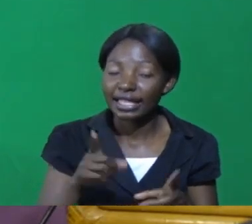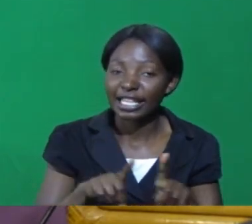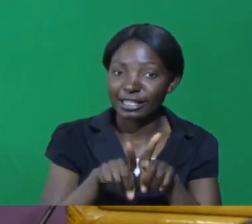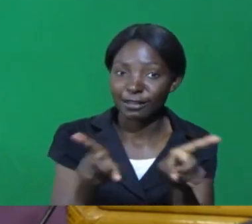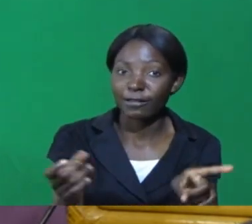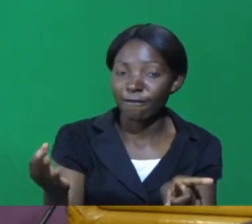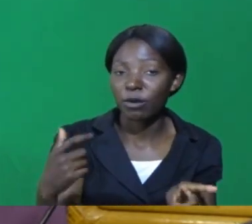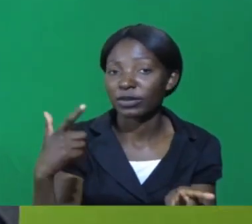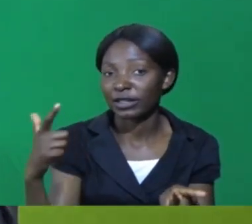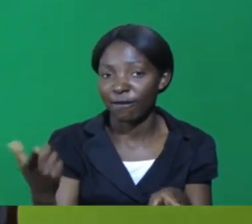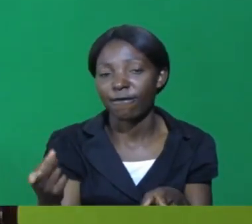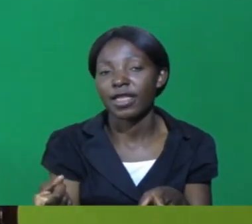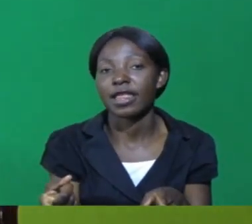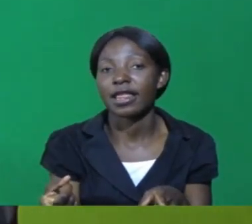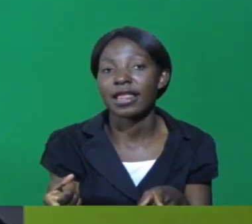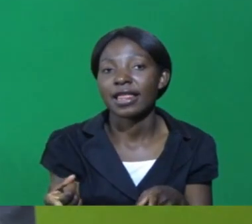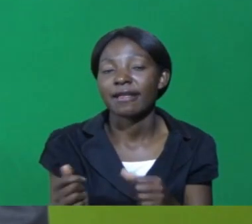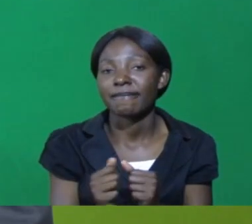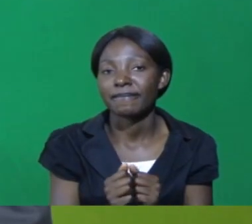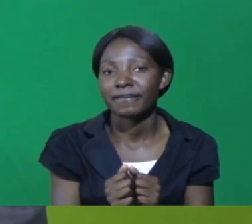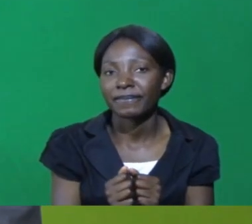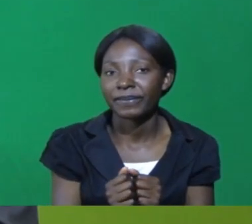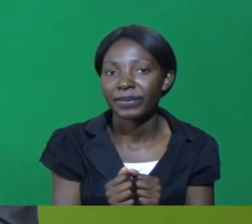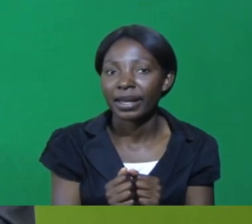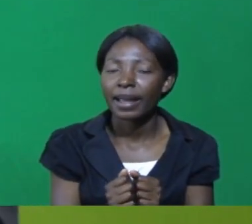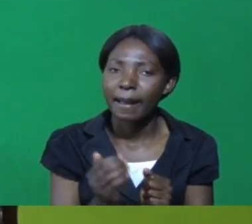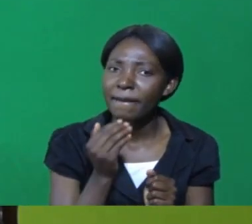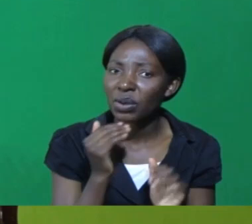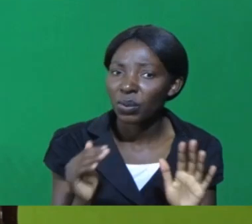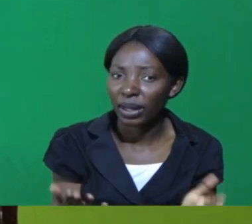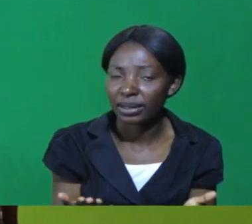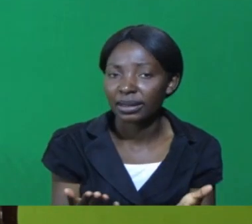akasiyana nevamwe 7 ava. Kukuti uku pasi kurava kuti